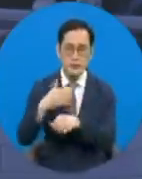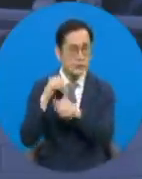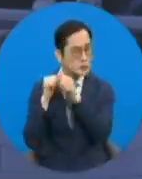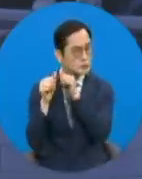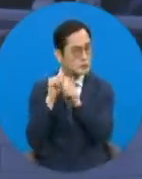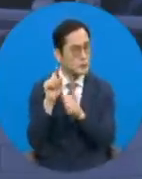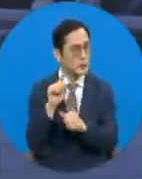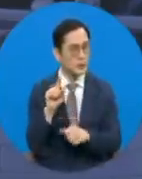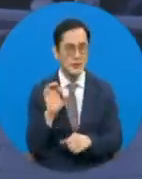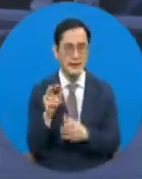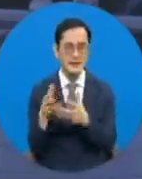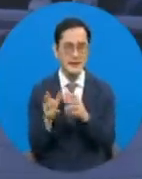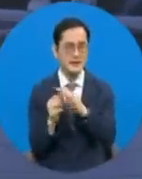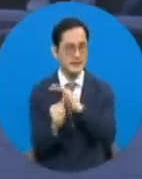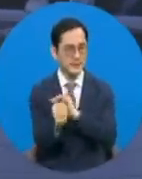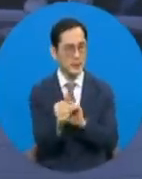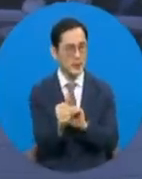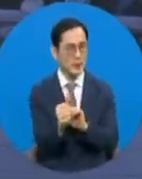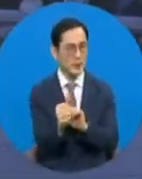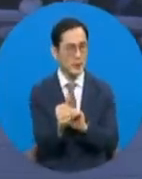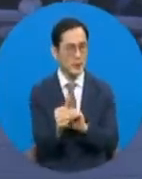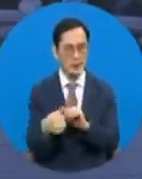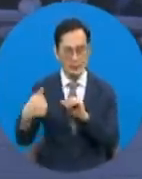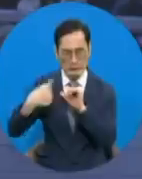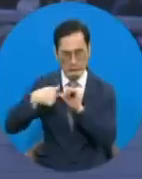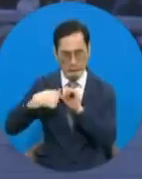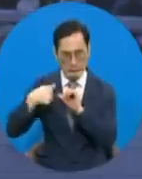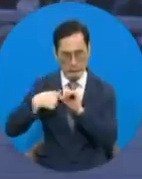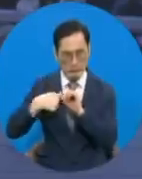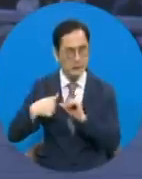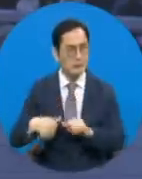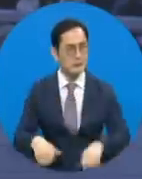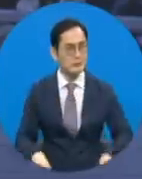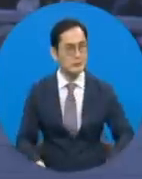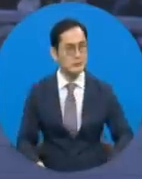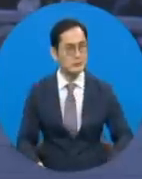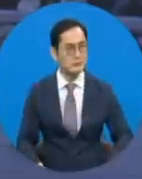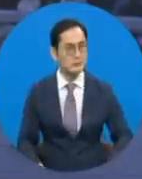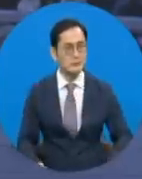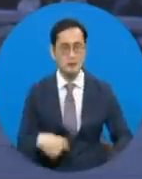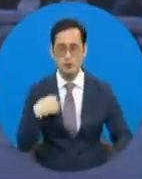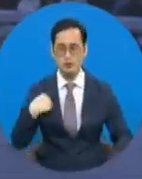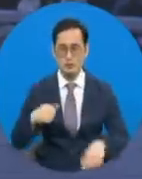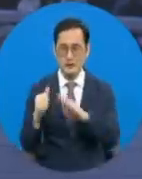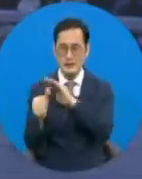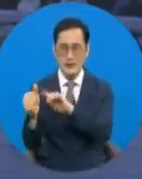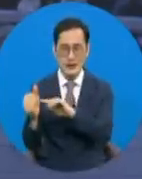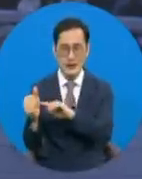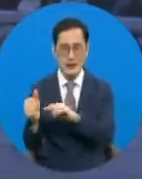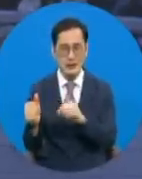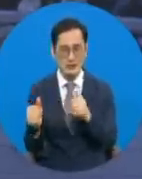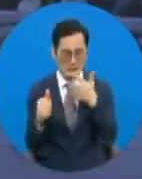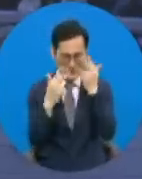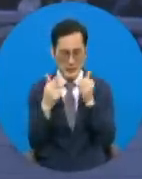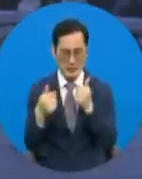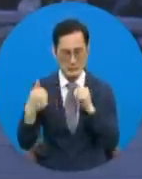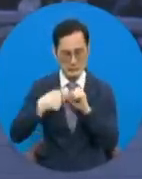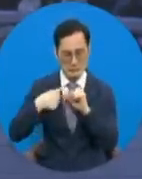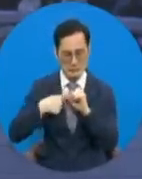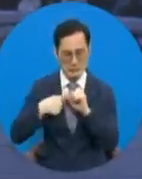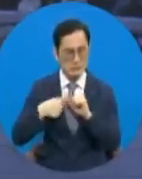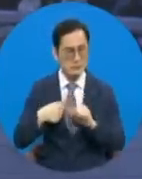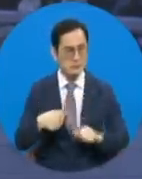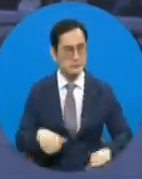나왔습니다. 야당 대표가 훈시를 들었다. 싱하이밍 대사에게 훈시를 들었다. 이런 표현까지도 나오더라고요. 어제 자리